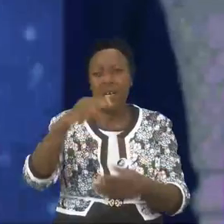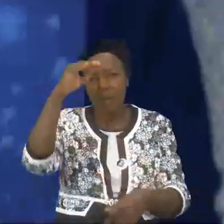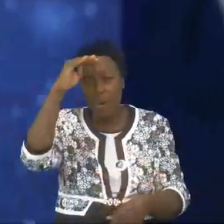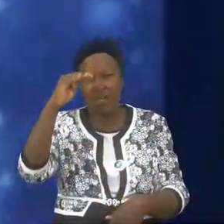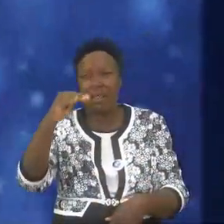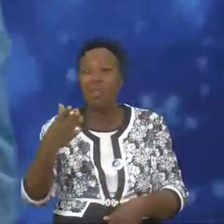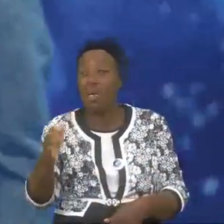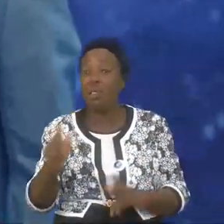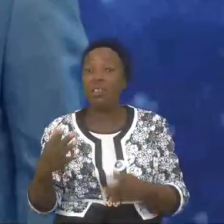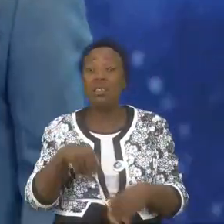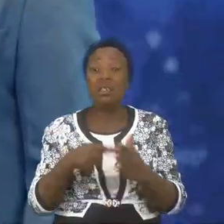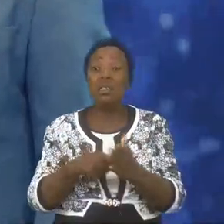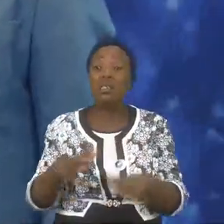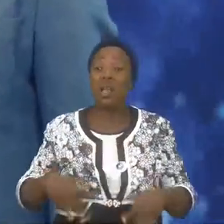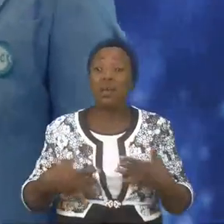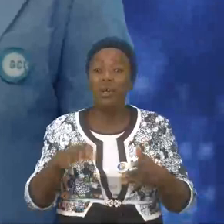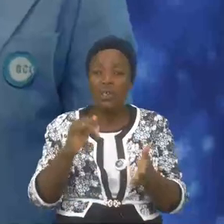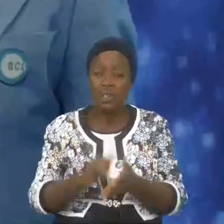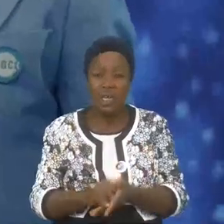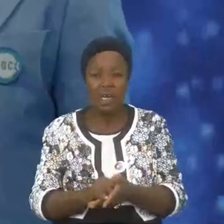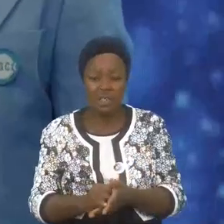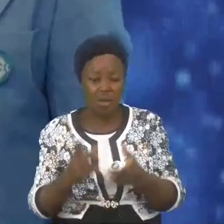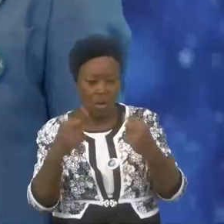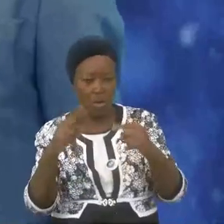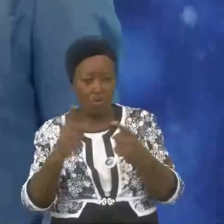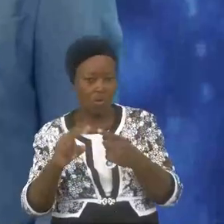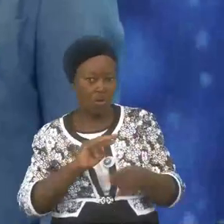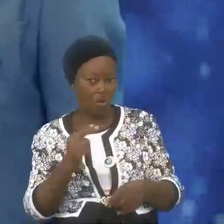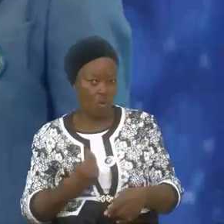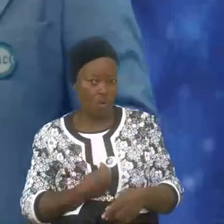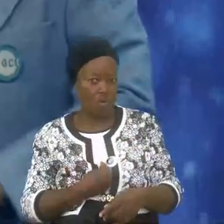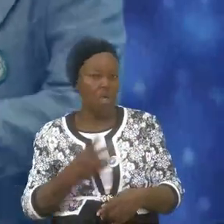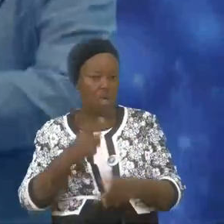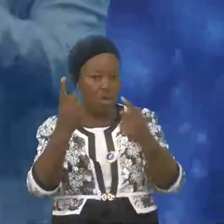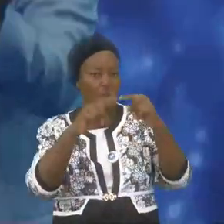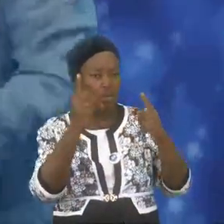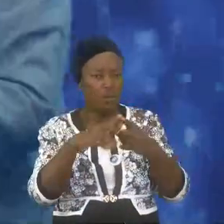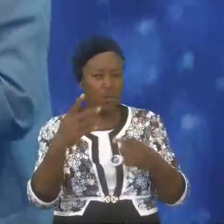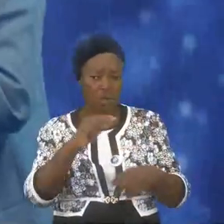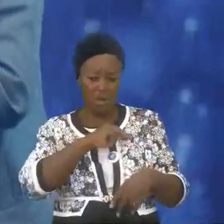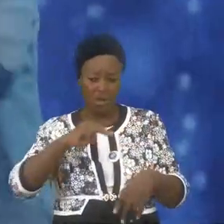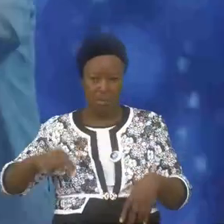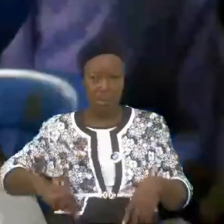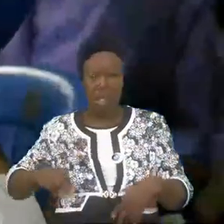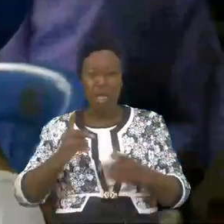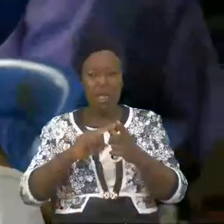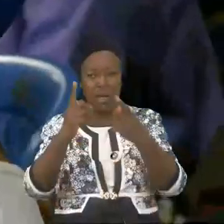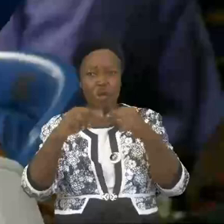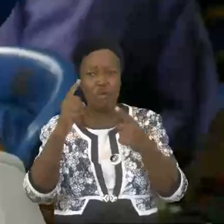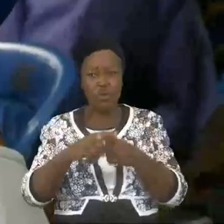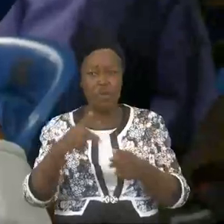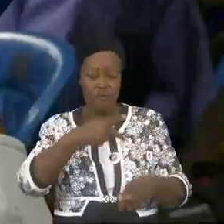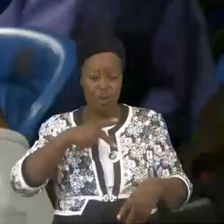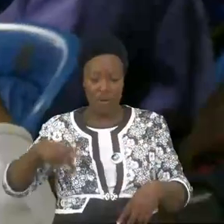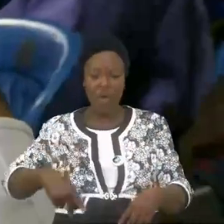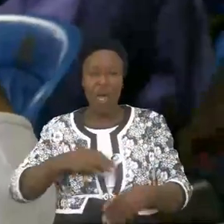Il y a des choses dans ce monde qui nous viennent. C'est arrivé au Nebuchadnezzar, ça vient au Pharaon, ça